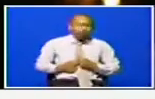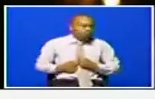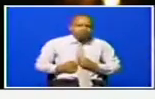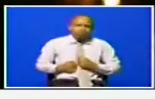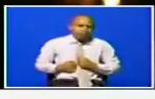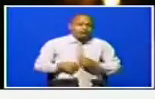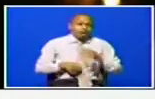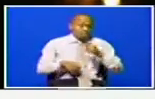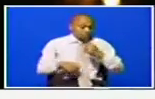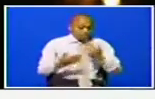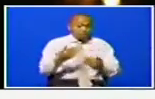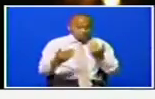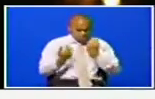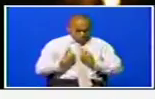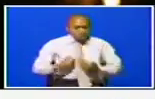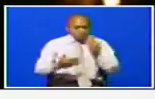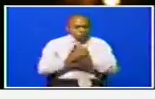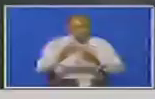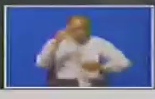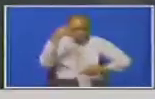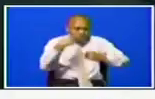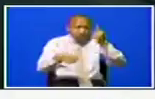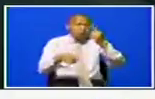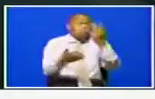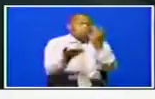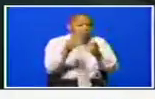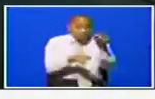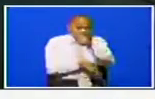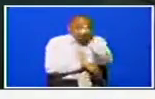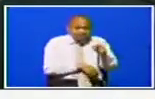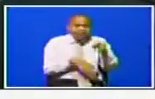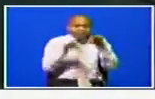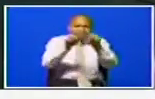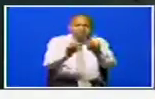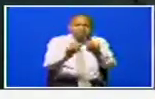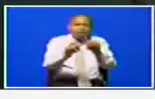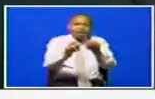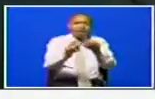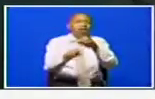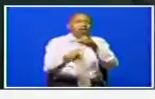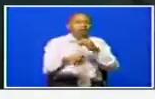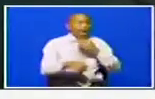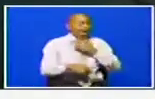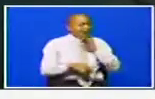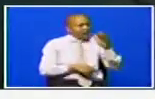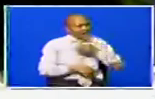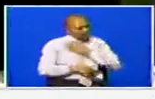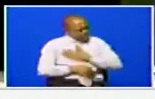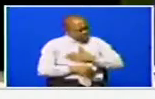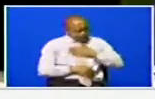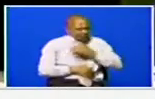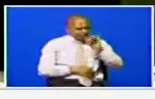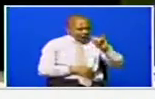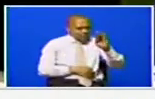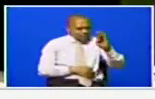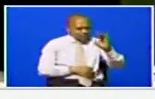kama una ushindi lakini upatikane na haya makosa utapokonywa ushindi. Ndio maana wamesema tuomba atutangaze. Wamekataa kutangaza wenyewe.